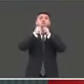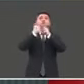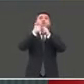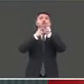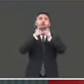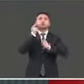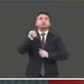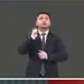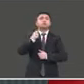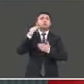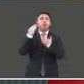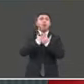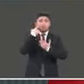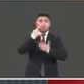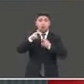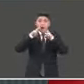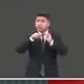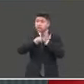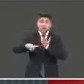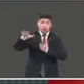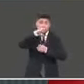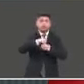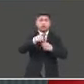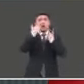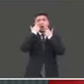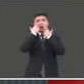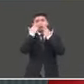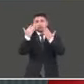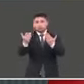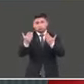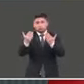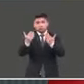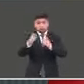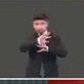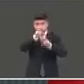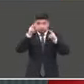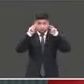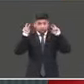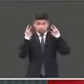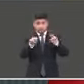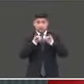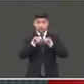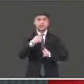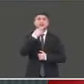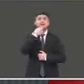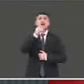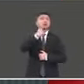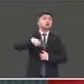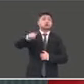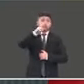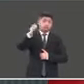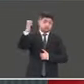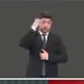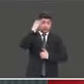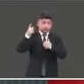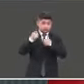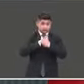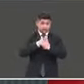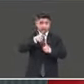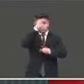araştırmacılar ımıza hayırlı olmasını diliyor görüldüğü gibi gençlerimiz başta olmak üzere